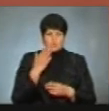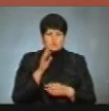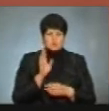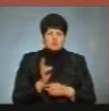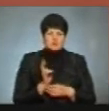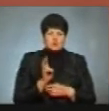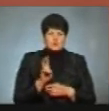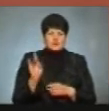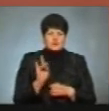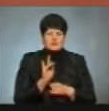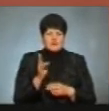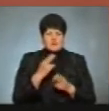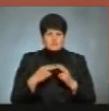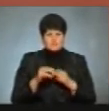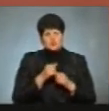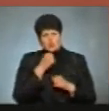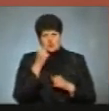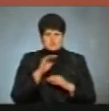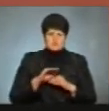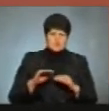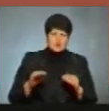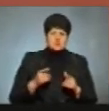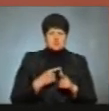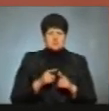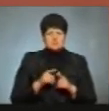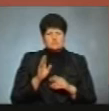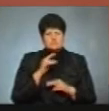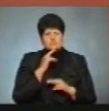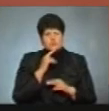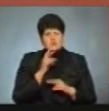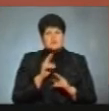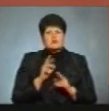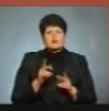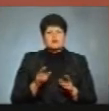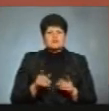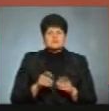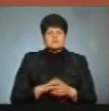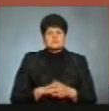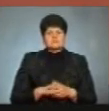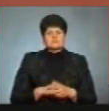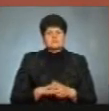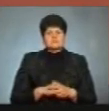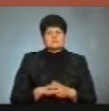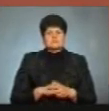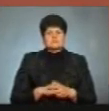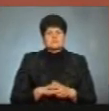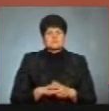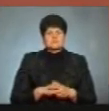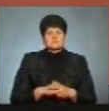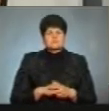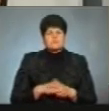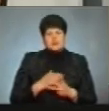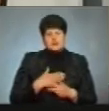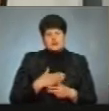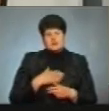будуть йти на атракціони, на дорослі чи дитячі, і чи бути їм пильними, як і до чого?